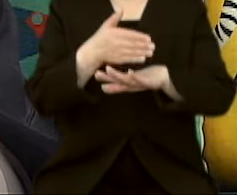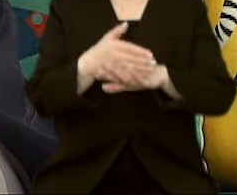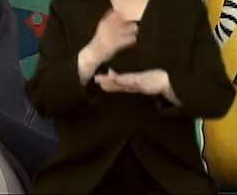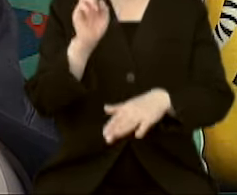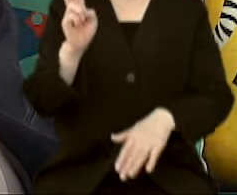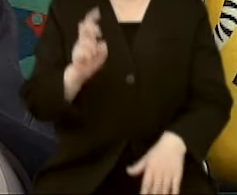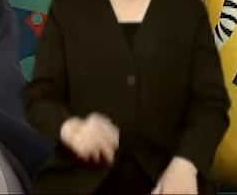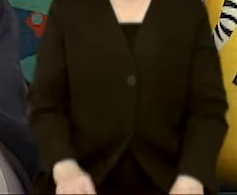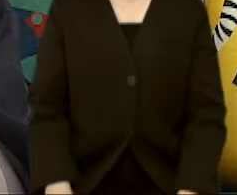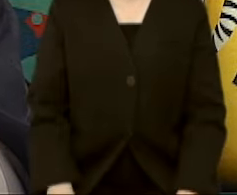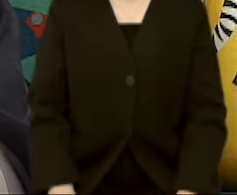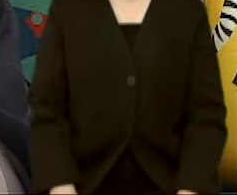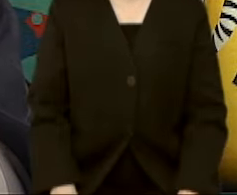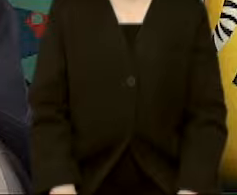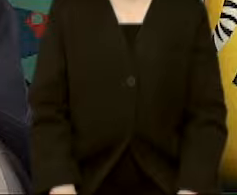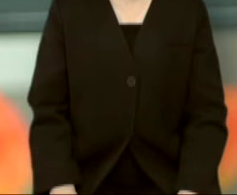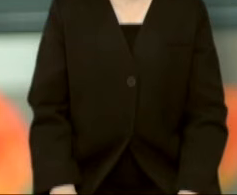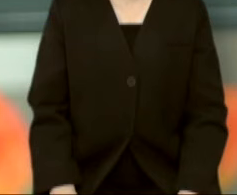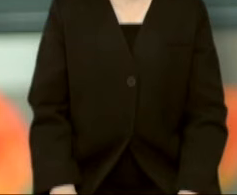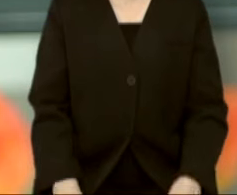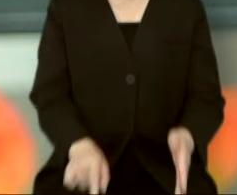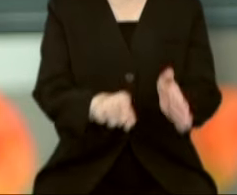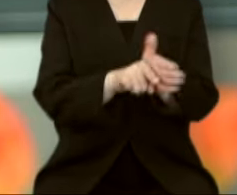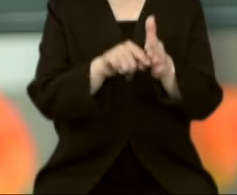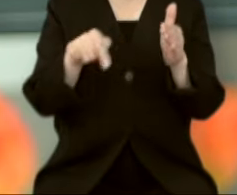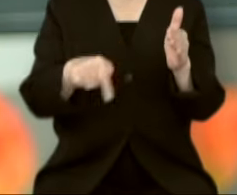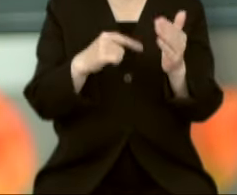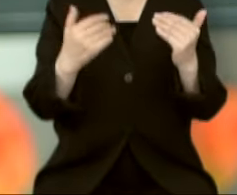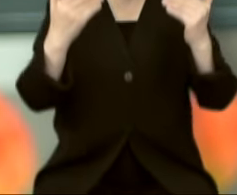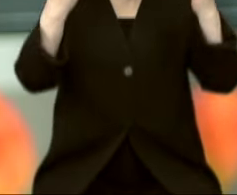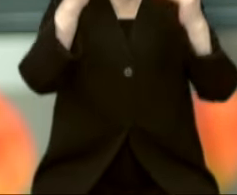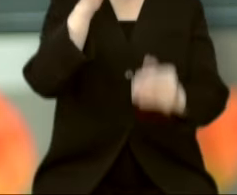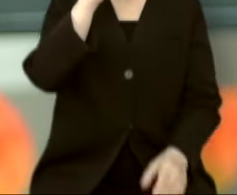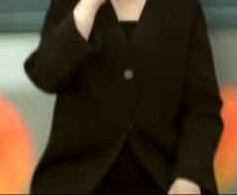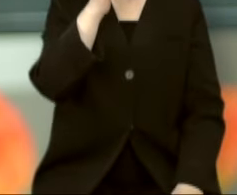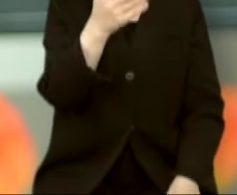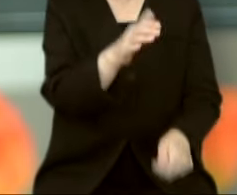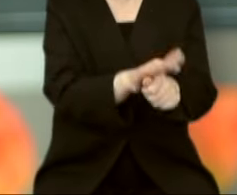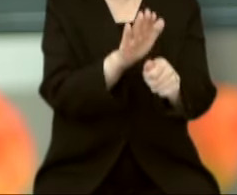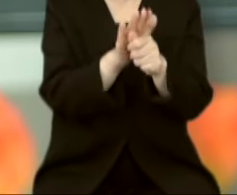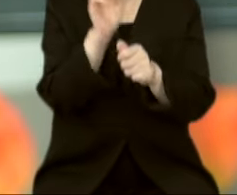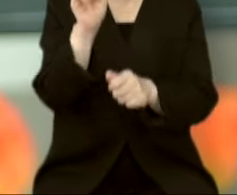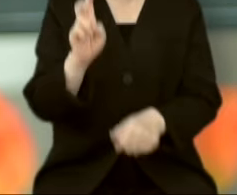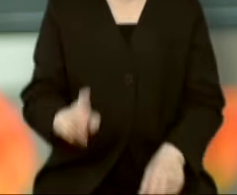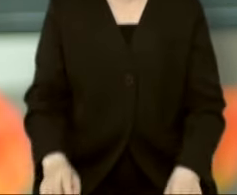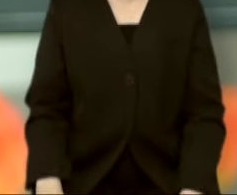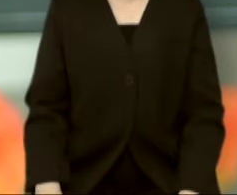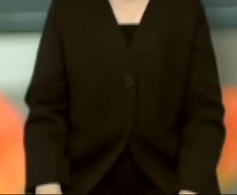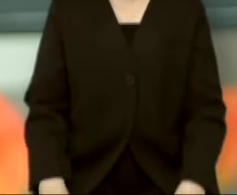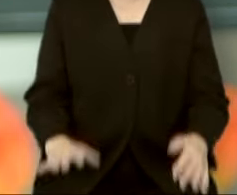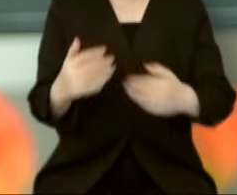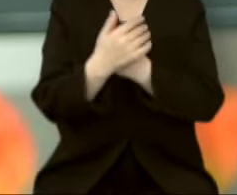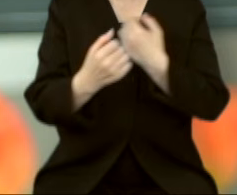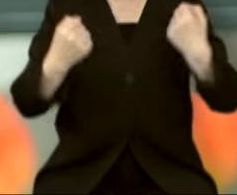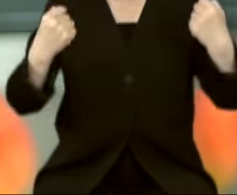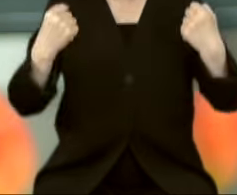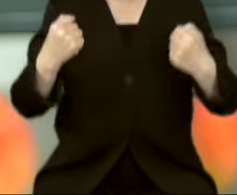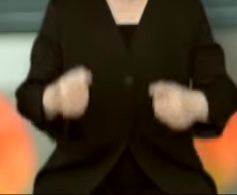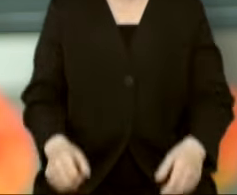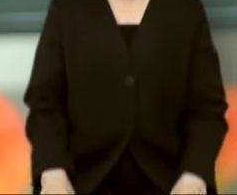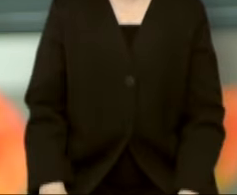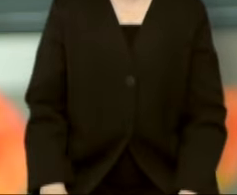거예요. 가요. 그리고 또 믿음 안에서 클 수 있게 예. 하셨을 거 아니에요. 지금 건강하죠?